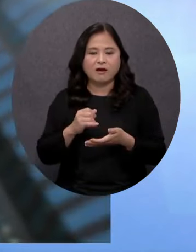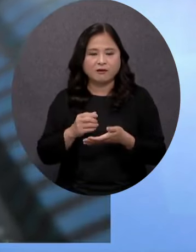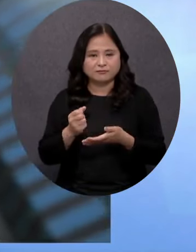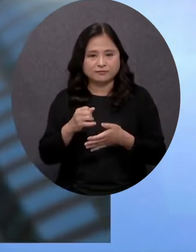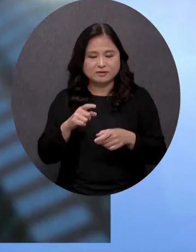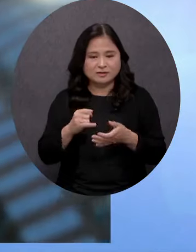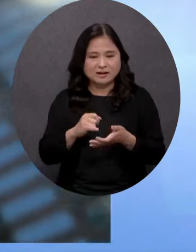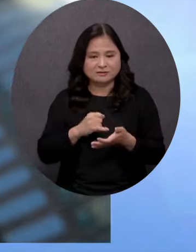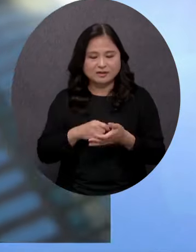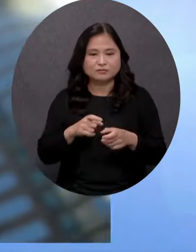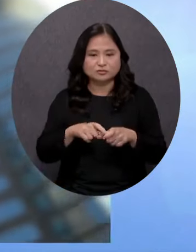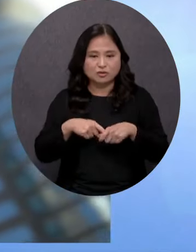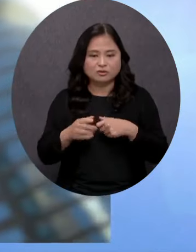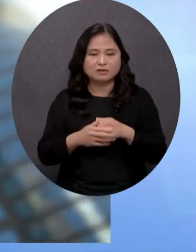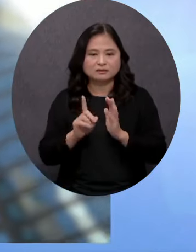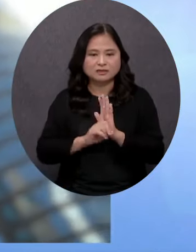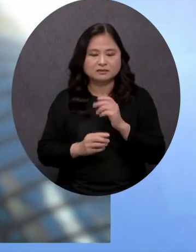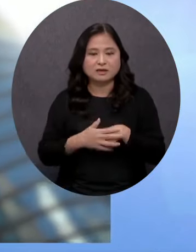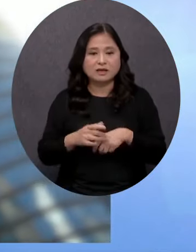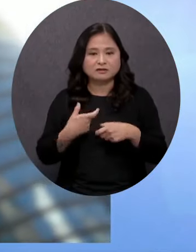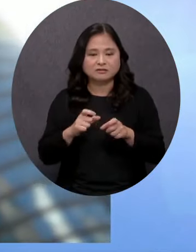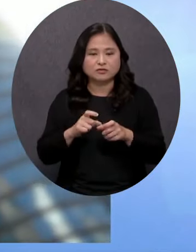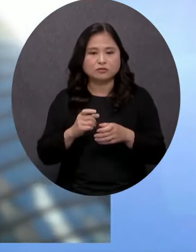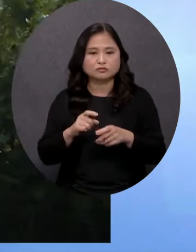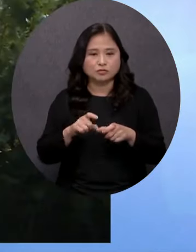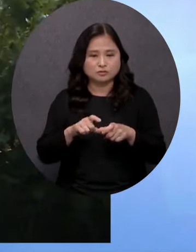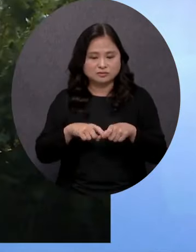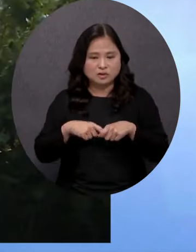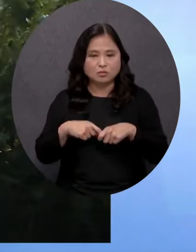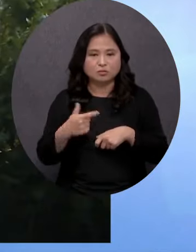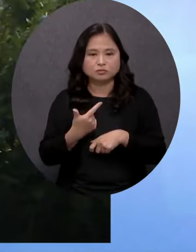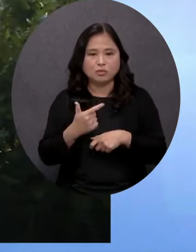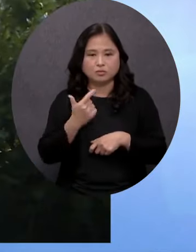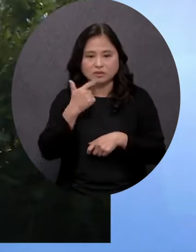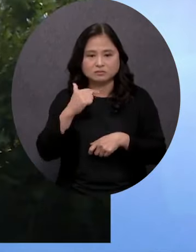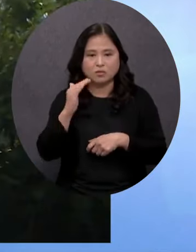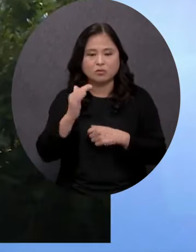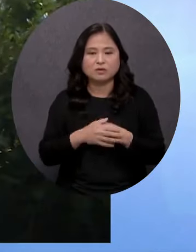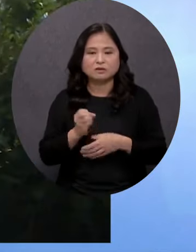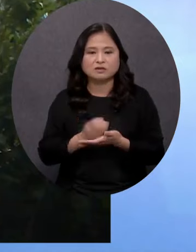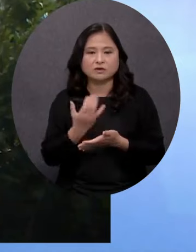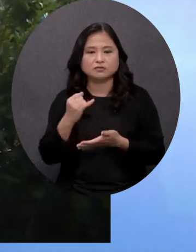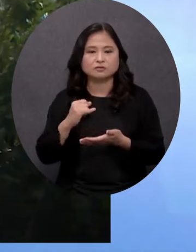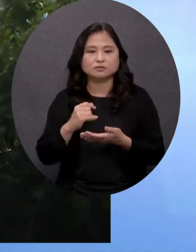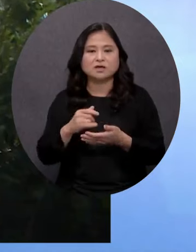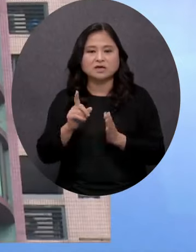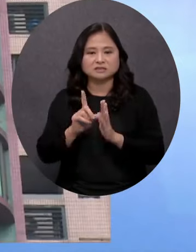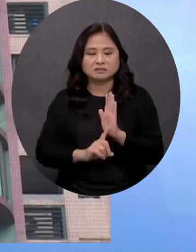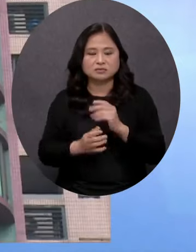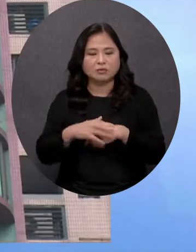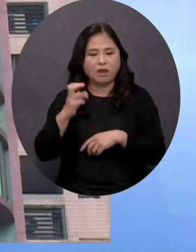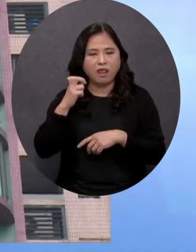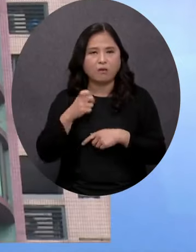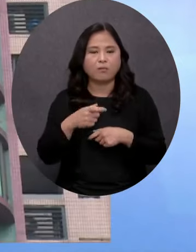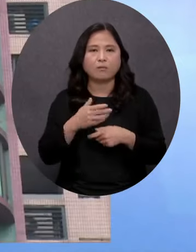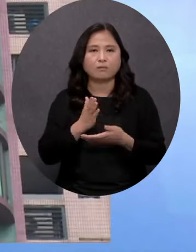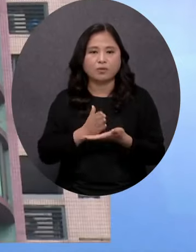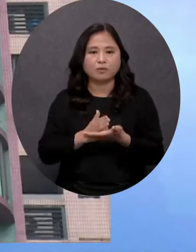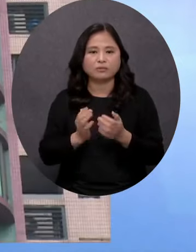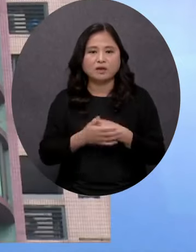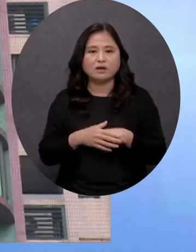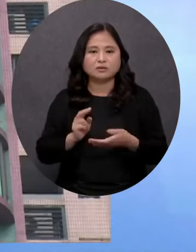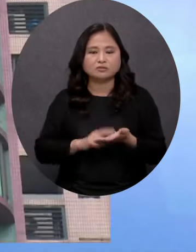薪俸税税收创新高。税务局说，印花税收入跌幅同预期有出入，但相信今年度